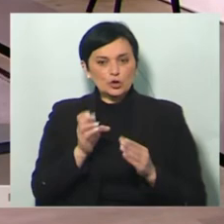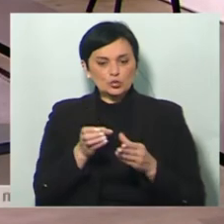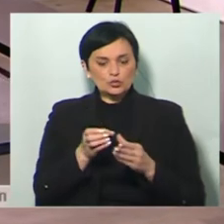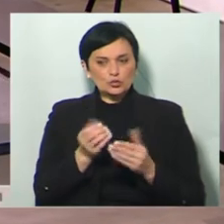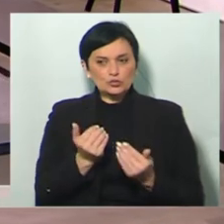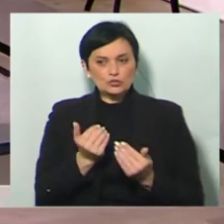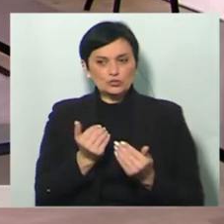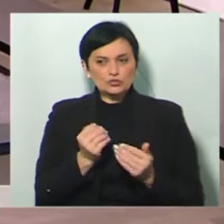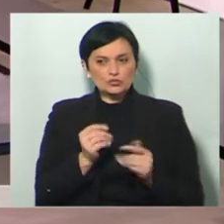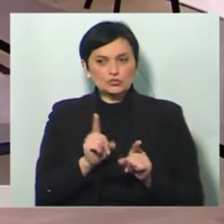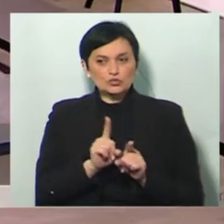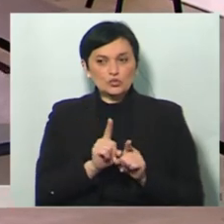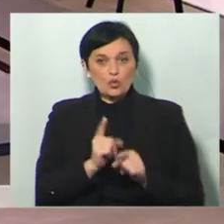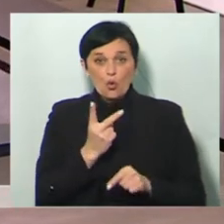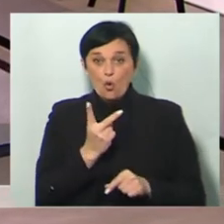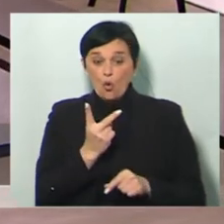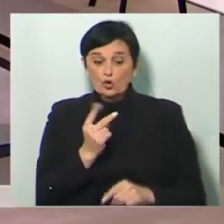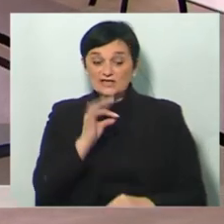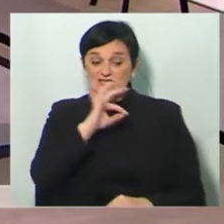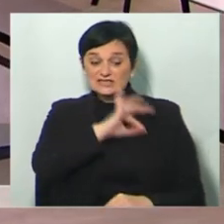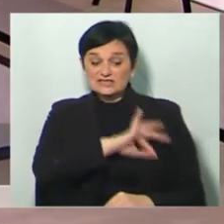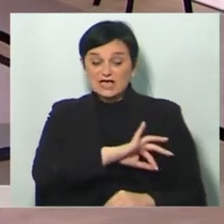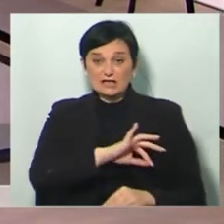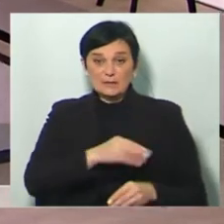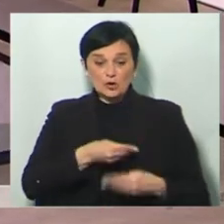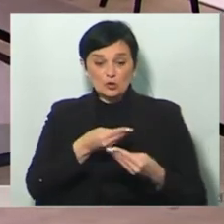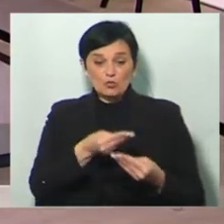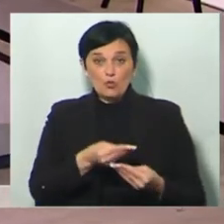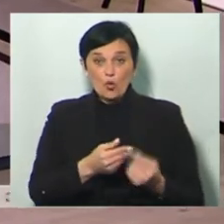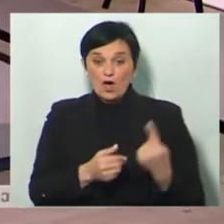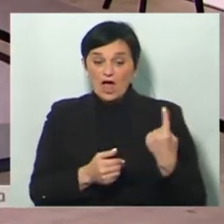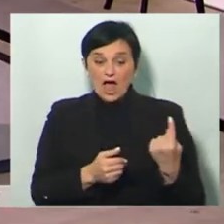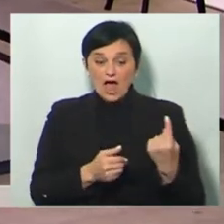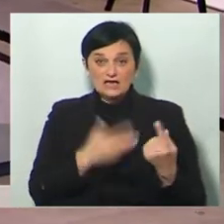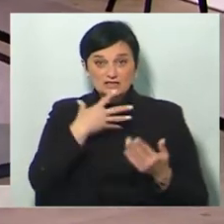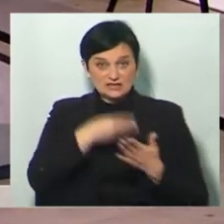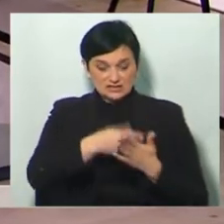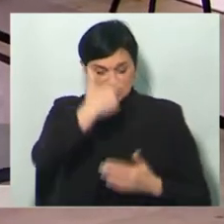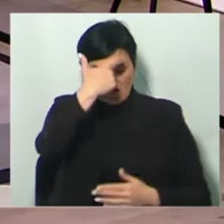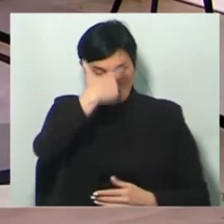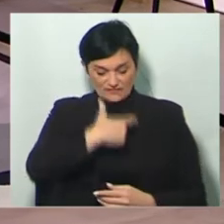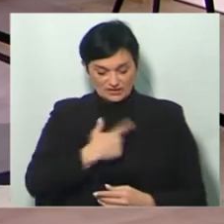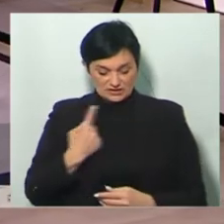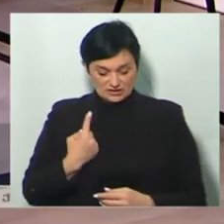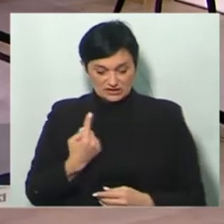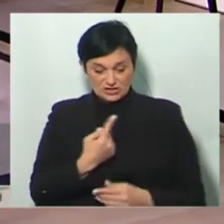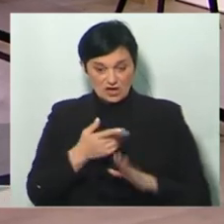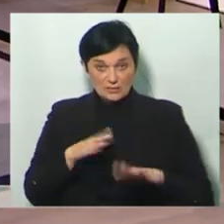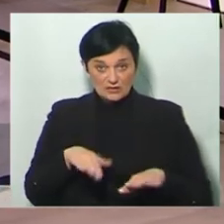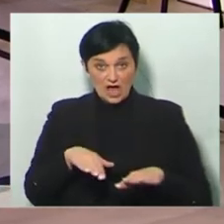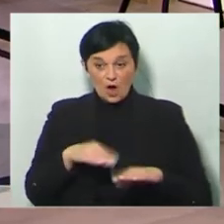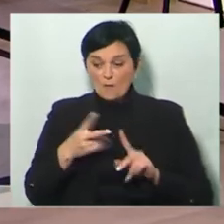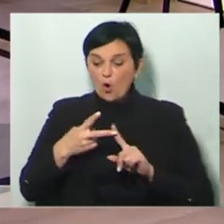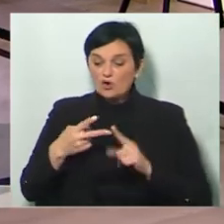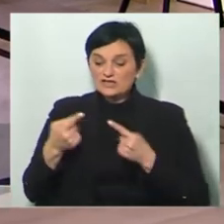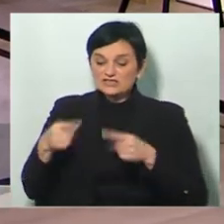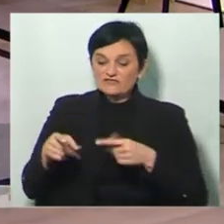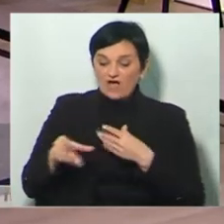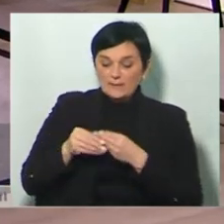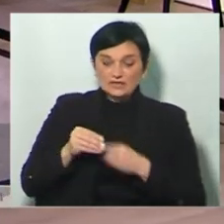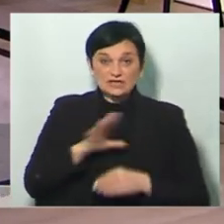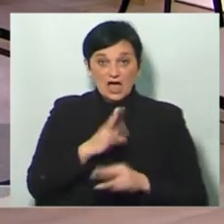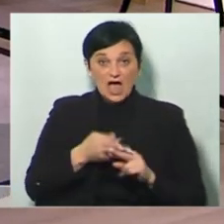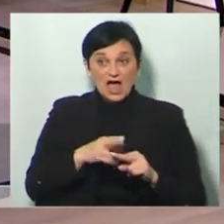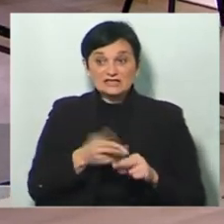tuș. Așa că tocmai ori sarge belimo axo, ertiro tavis tavtar da gender me ori roșcoptanari gat. Es aris